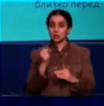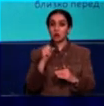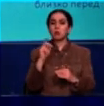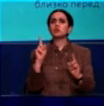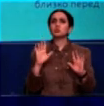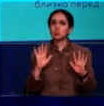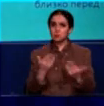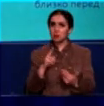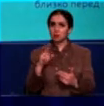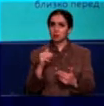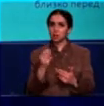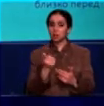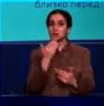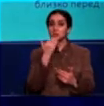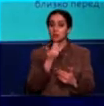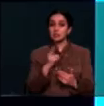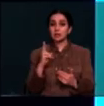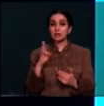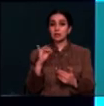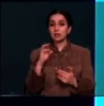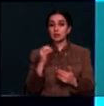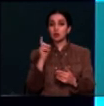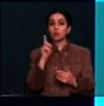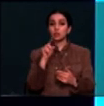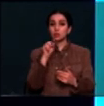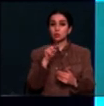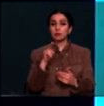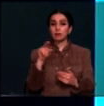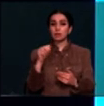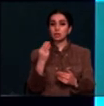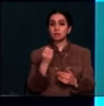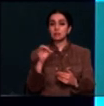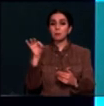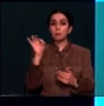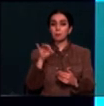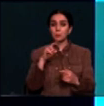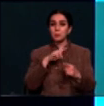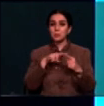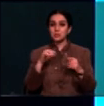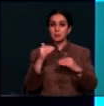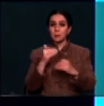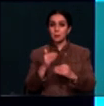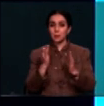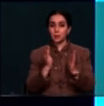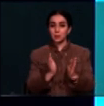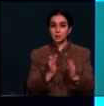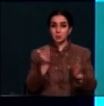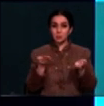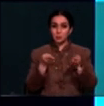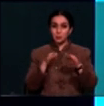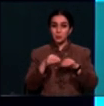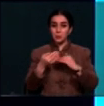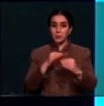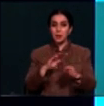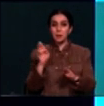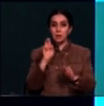– спросила княгиня. На что Даша быстро поставила коробочку, завернутую в белую